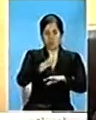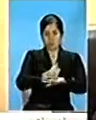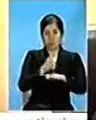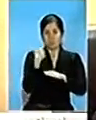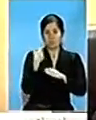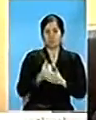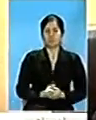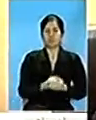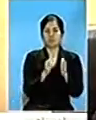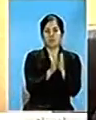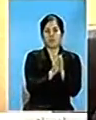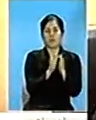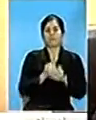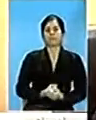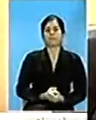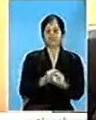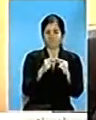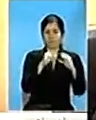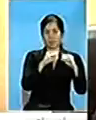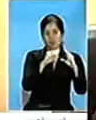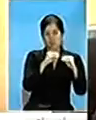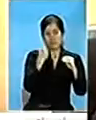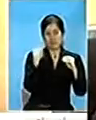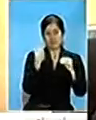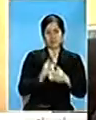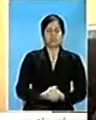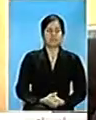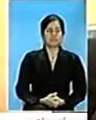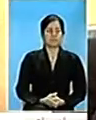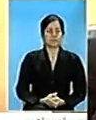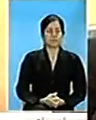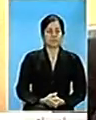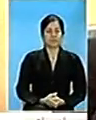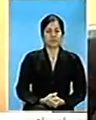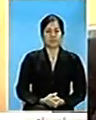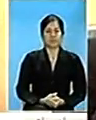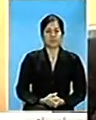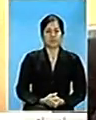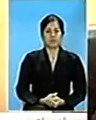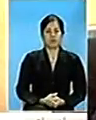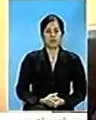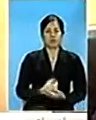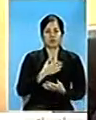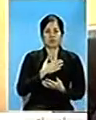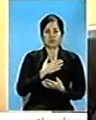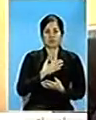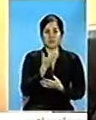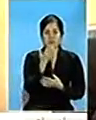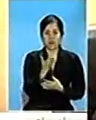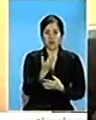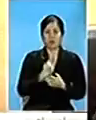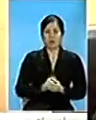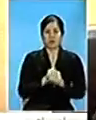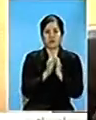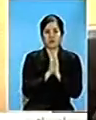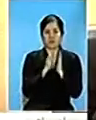ปุ่นนะคะซึ่งได้มาร่วมในที่ประชุมแห่งนี้ด้วยค่ะก่อนอื่นดิฉันต้องขอกราบ